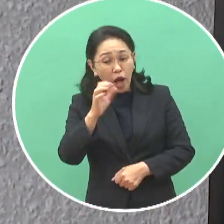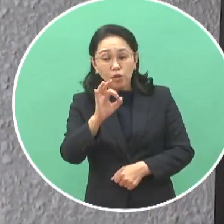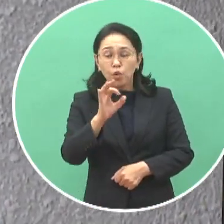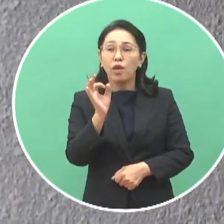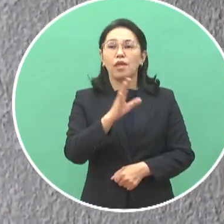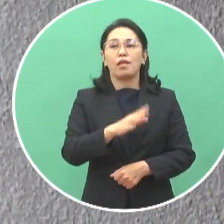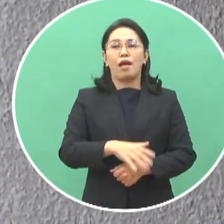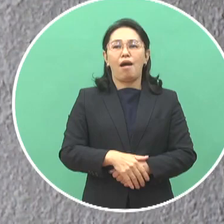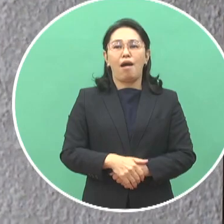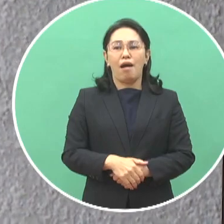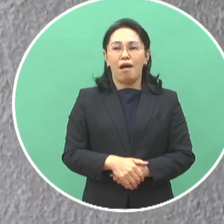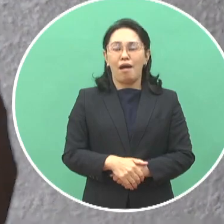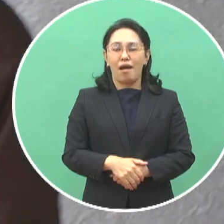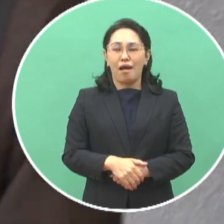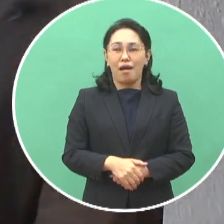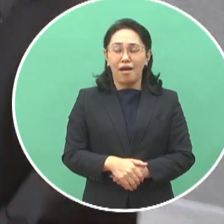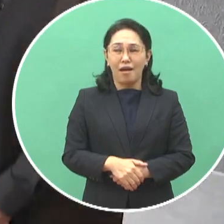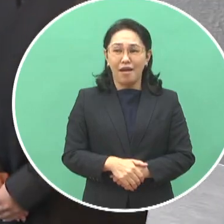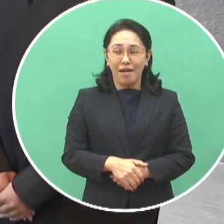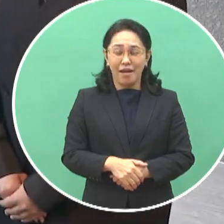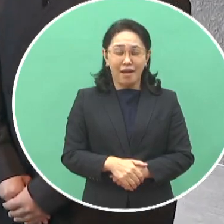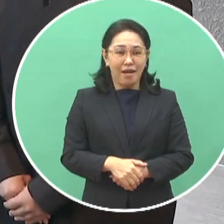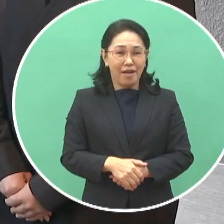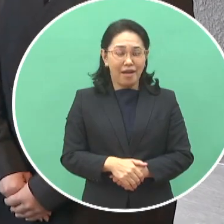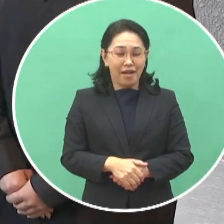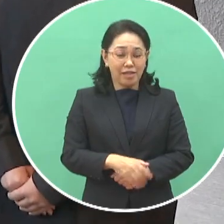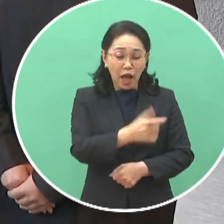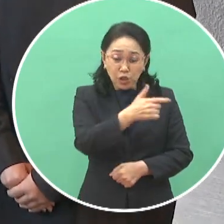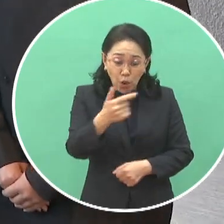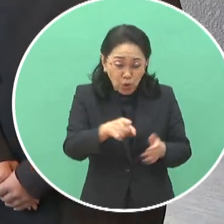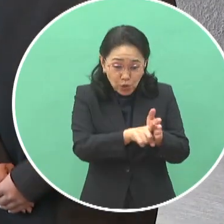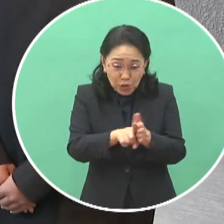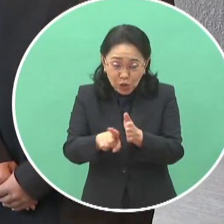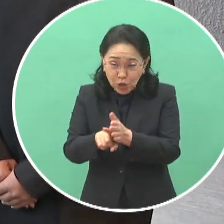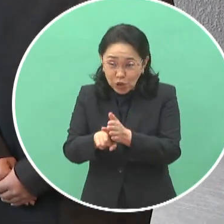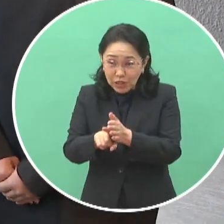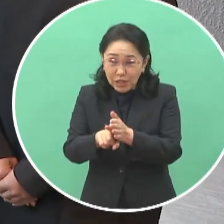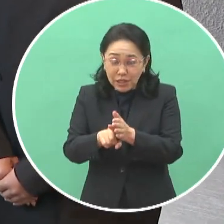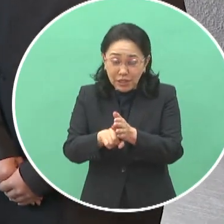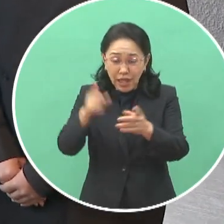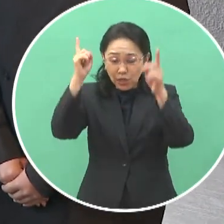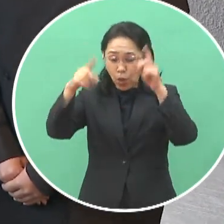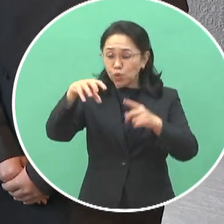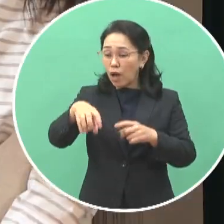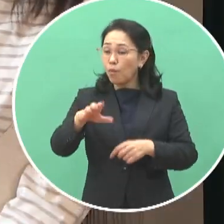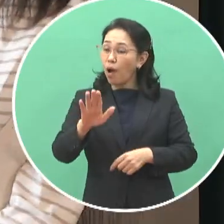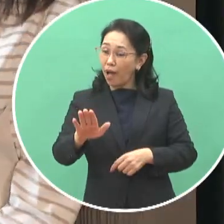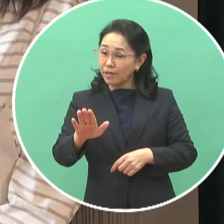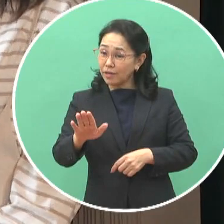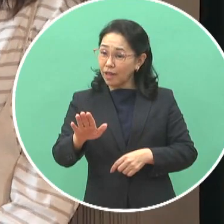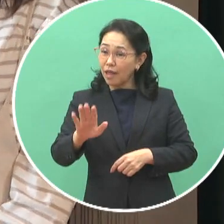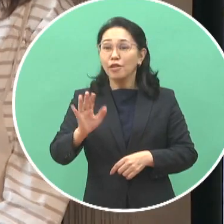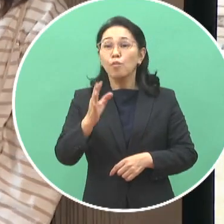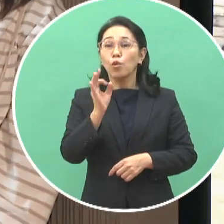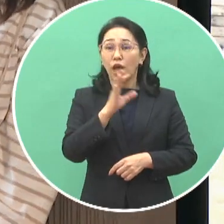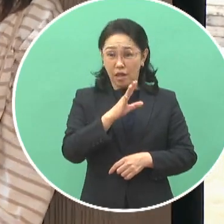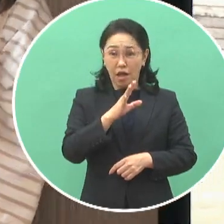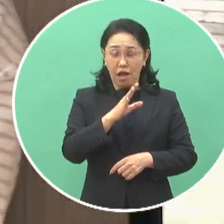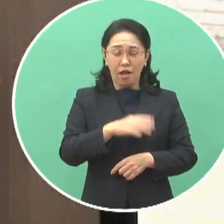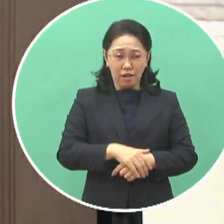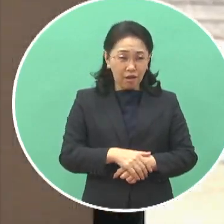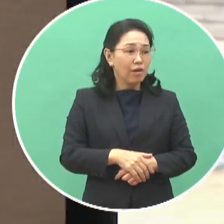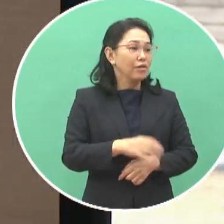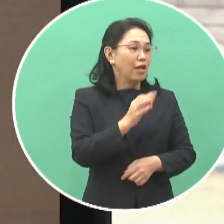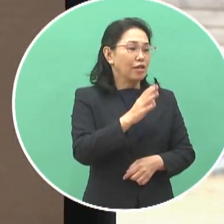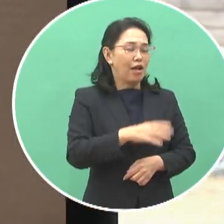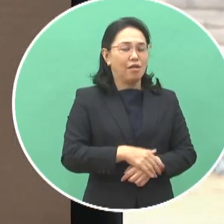無料となっております。 無料、 はい、はい、え、 あのアメニティもついて、このドッグランもついて、はい、どうですか。無料